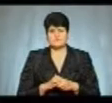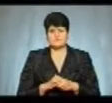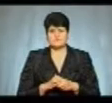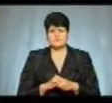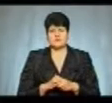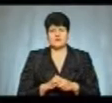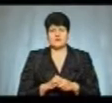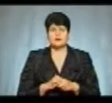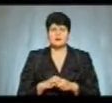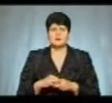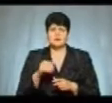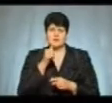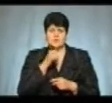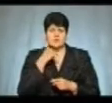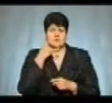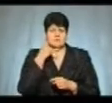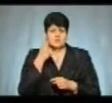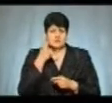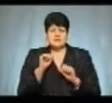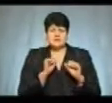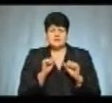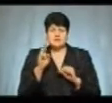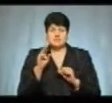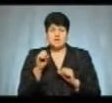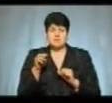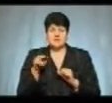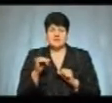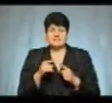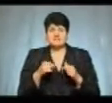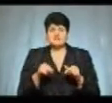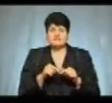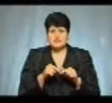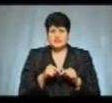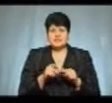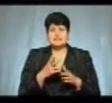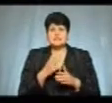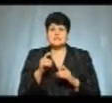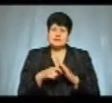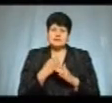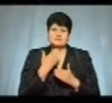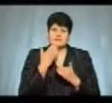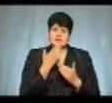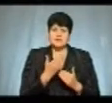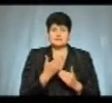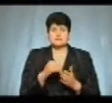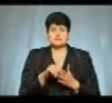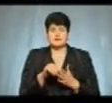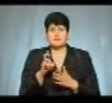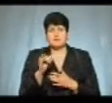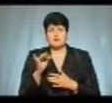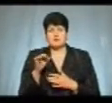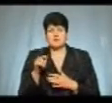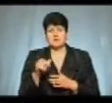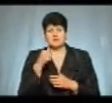намагаємось зв'язатися з керівництвом Шепетівської філії «Укрветсанзаводу» і дізнатися, чи звертались до них представники «Біобластеру».